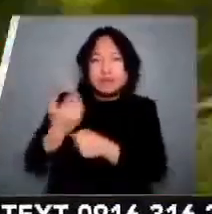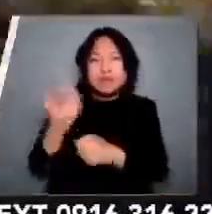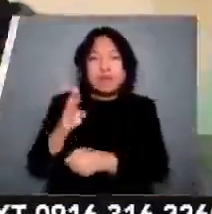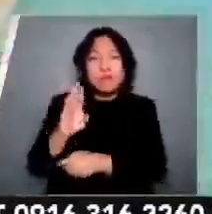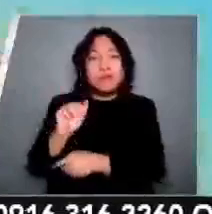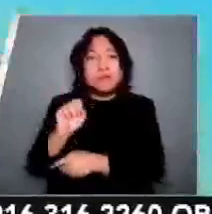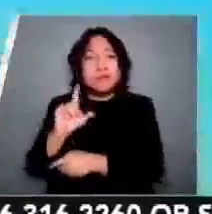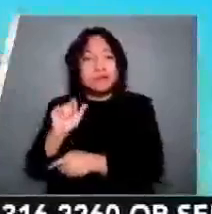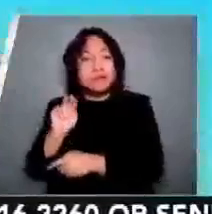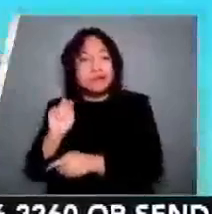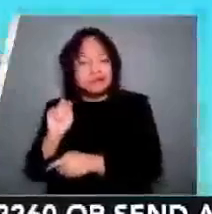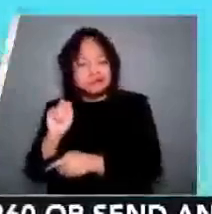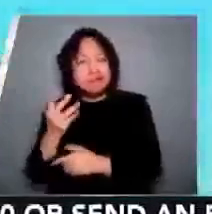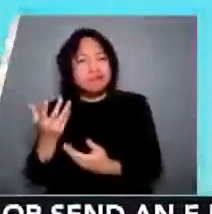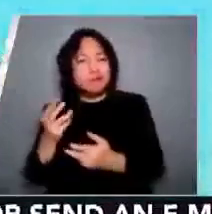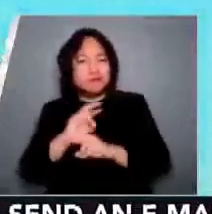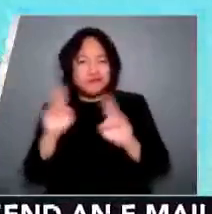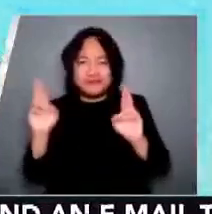yun.